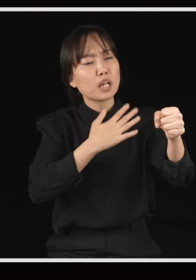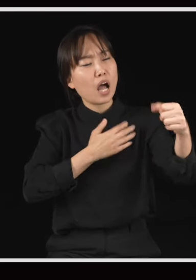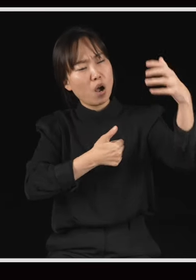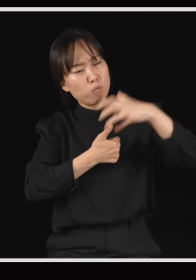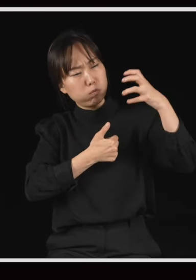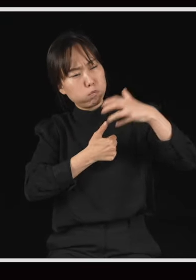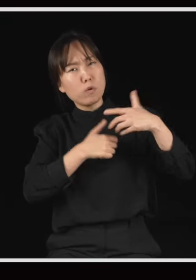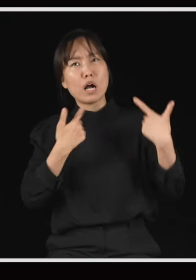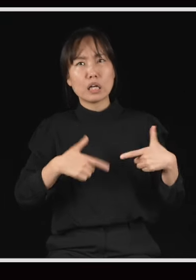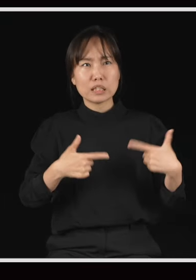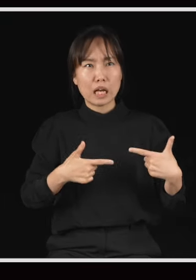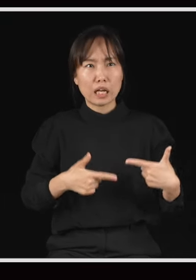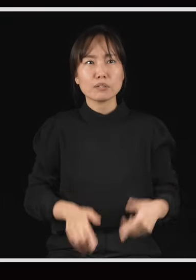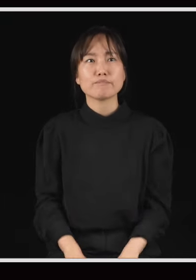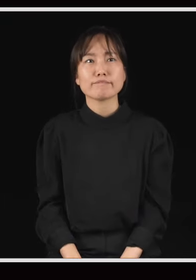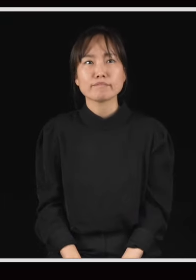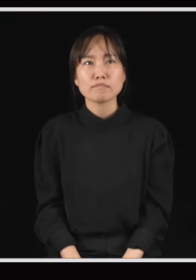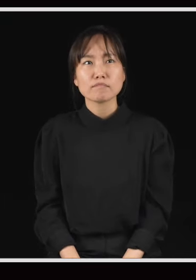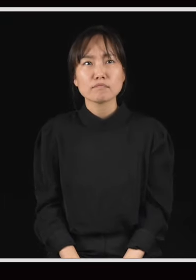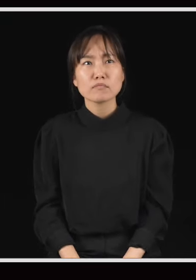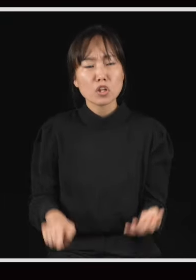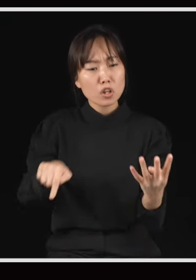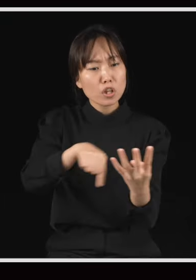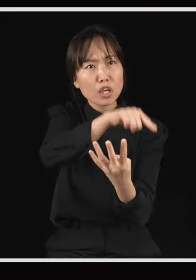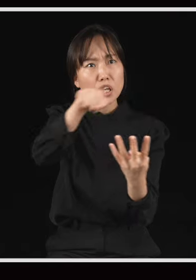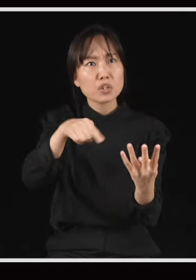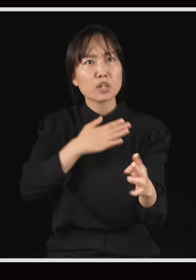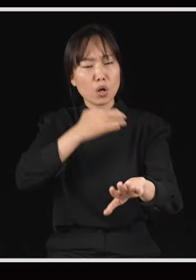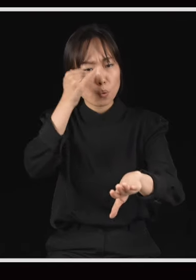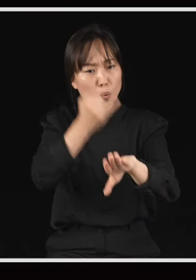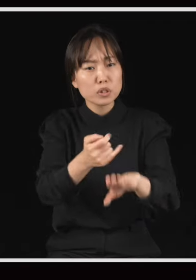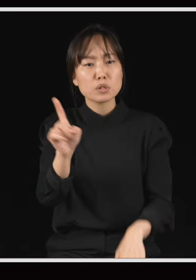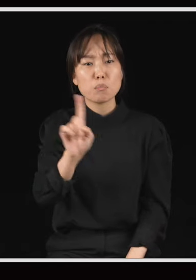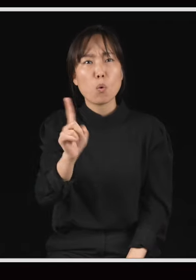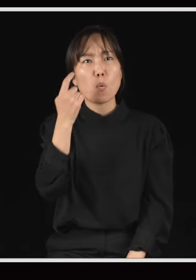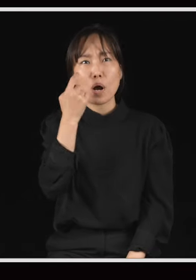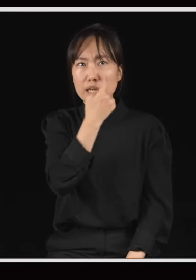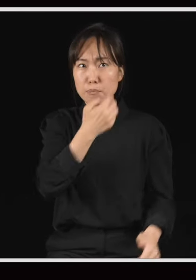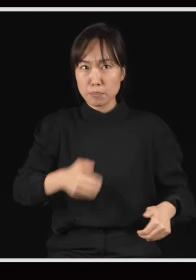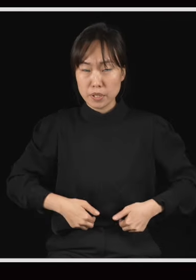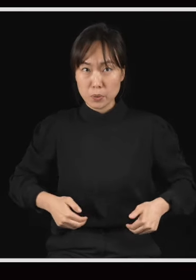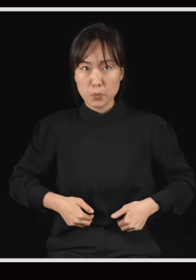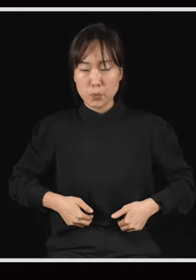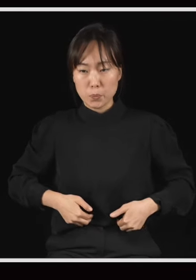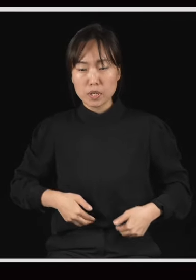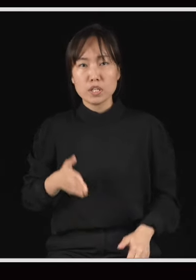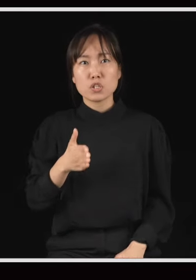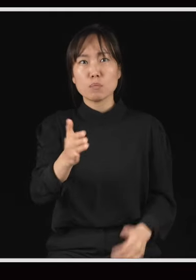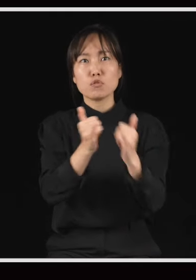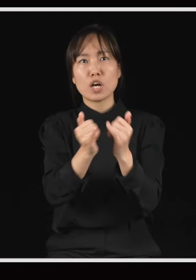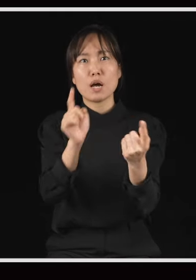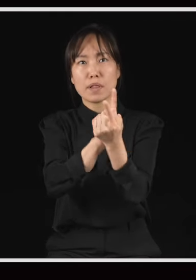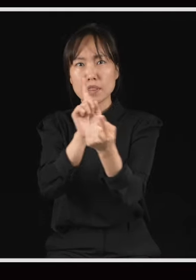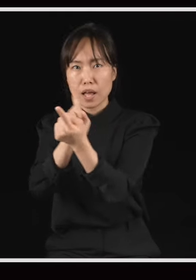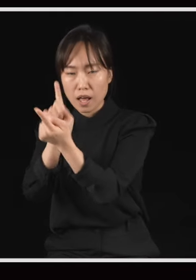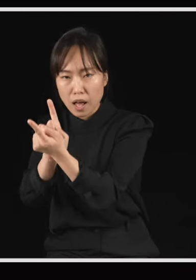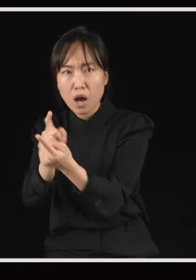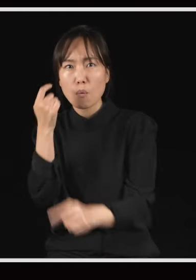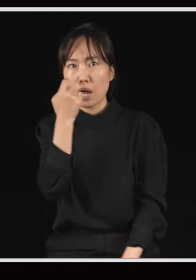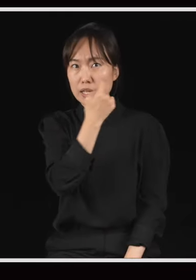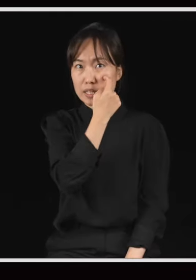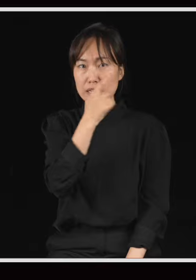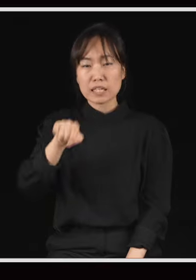나거든요. 운동 선생님한테. 그래서 우선은 자기가 취약한 거를 점검을 한번 받을 필요가 있습니다. 운동 전문가를 만나서 점검을 받을